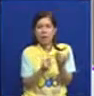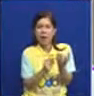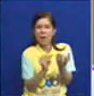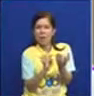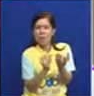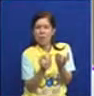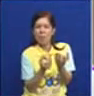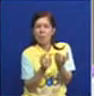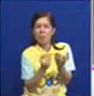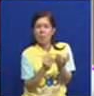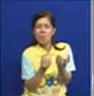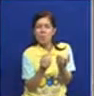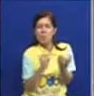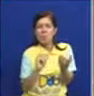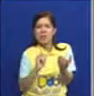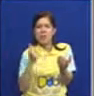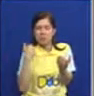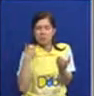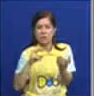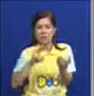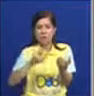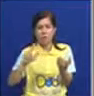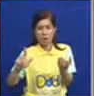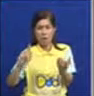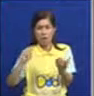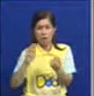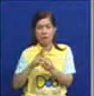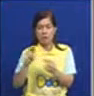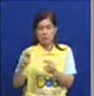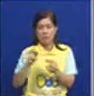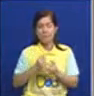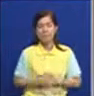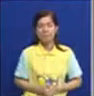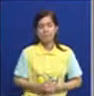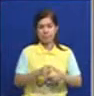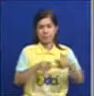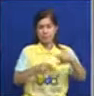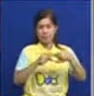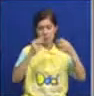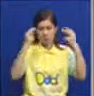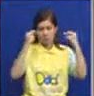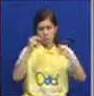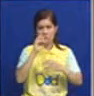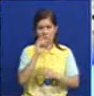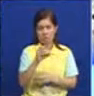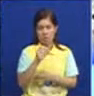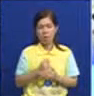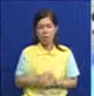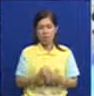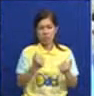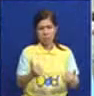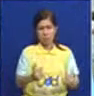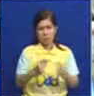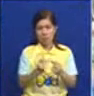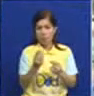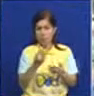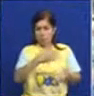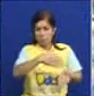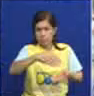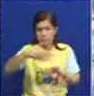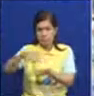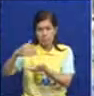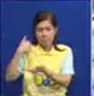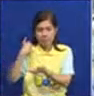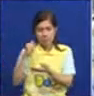และข้าวที่ยังแยกไม่ได้อีกประมาณ2ล้านตันทางนี้นายกรัฐมนตรีระบุนะคะว่าการระบายข้าวจะต้องมีมาตรการ